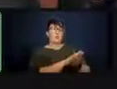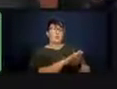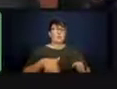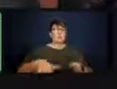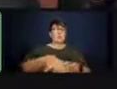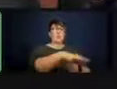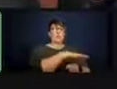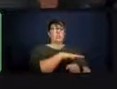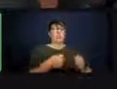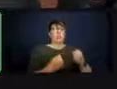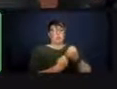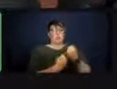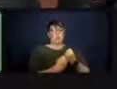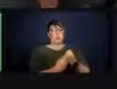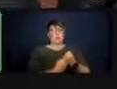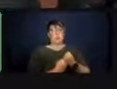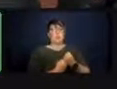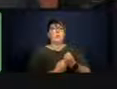ونحن